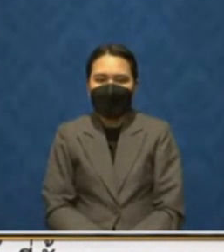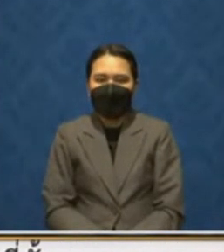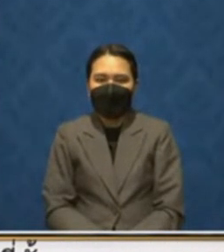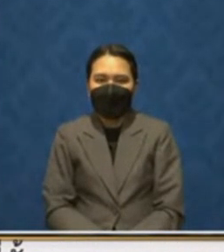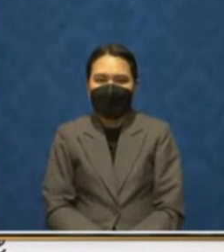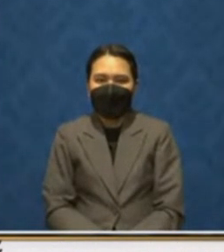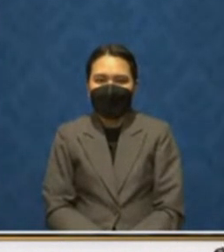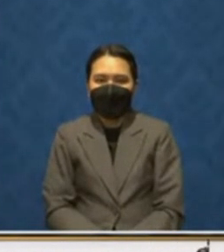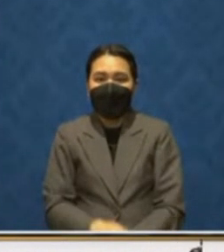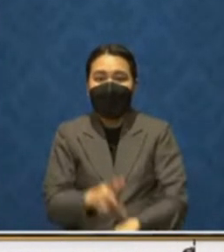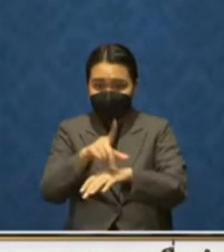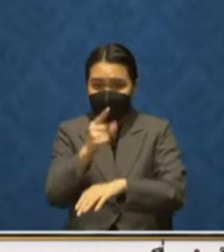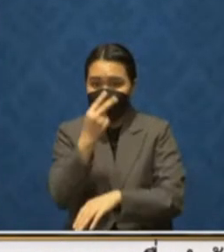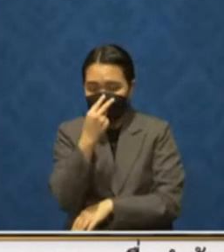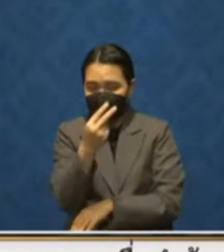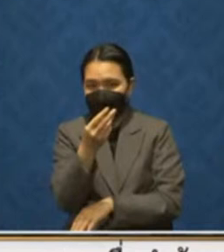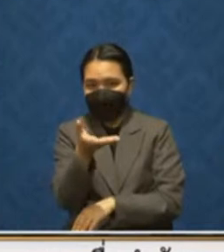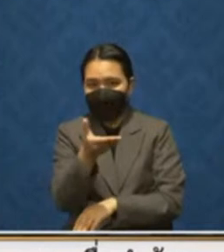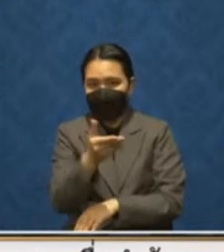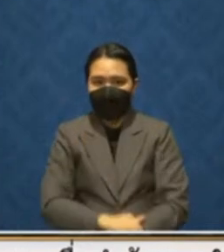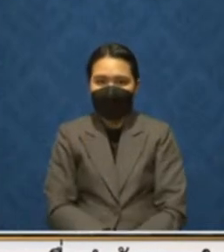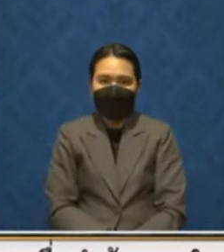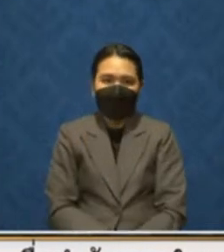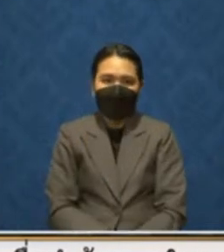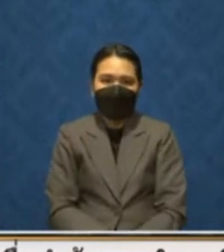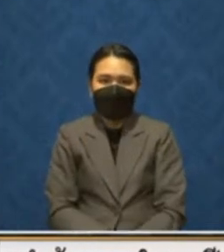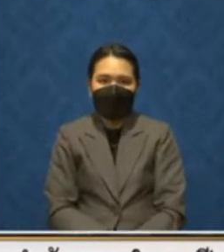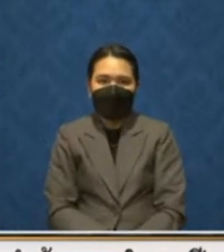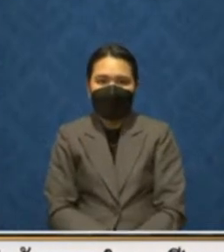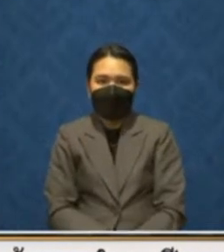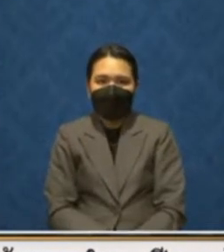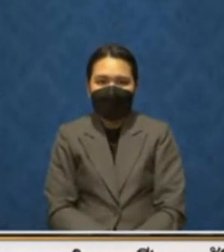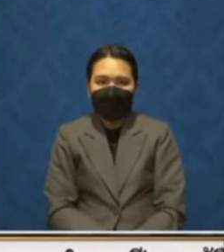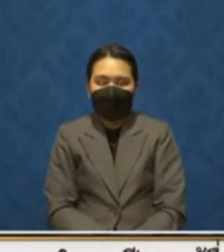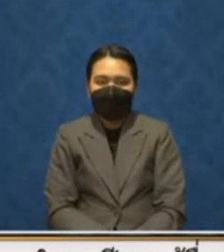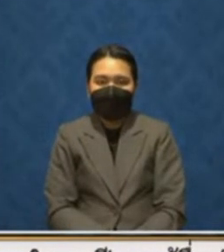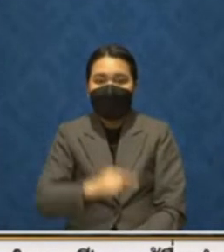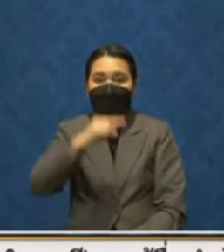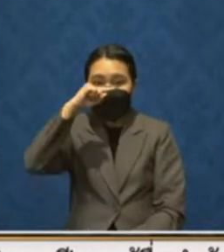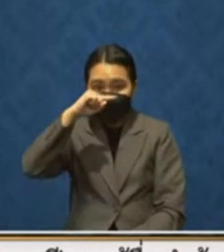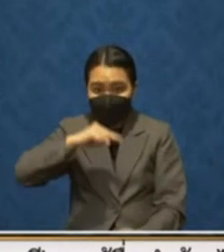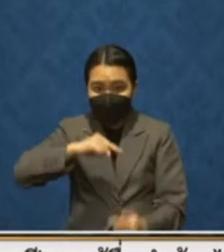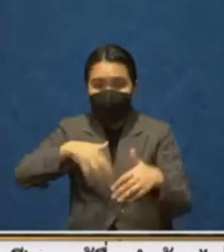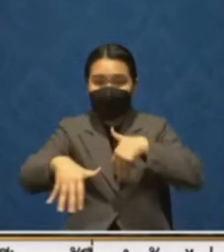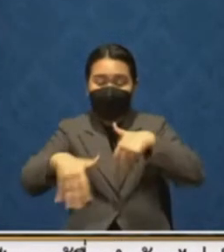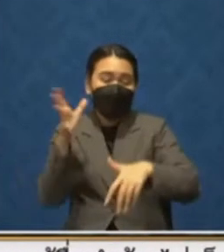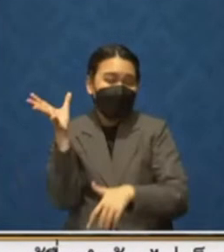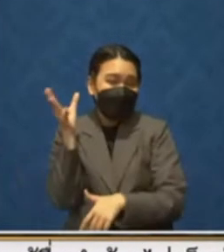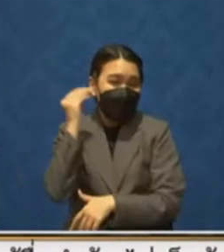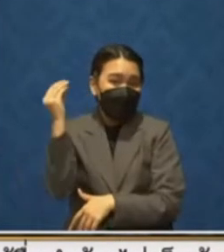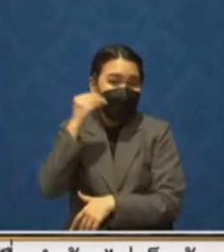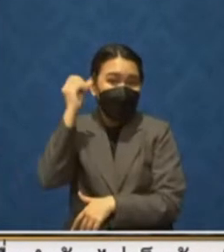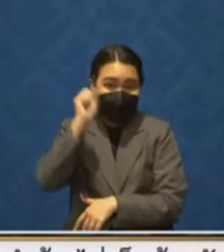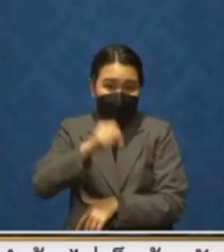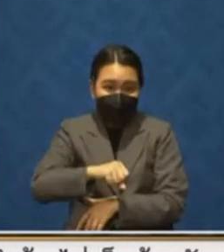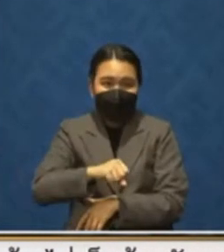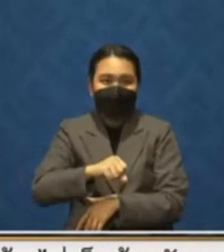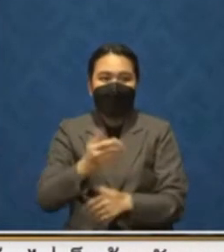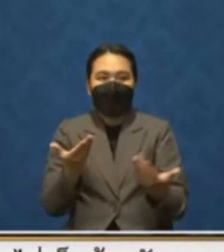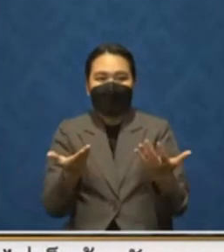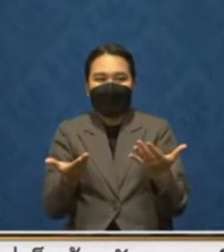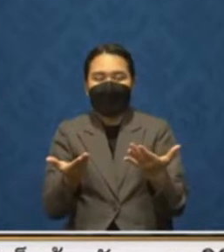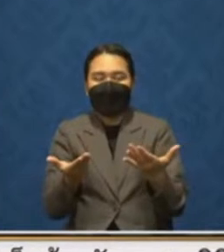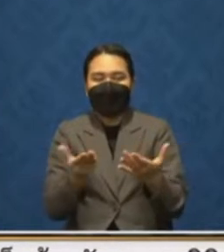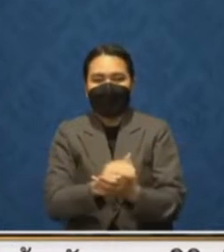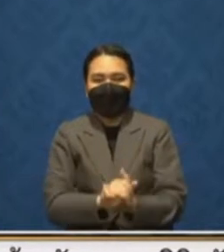ประทานดูนะไทยเราเคยได้ยินคำนี้ใช่ไหมครับโชติช่วงชัชวาลโอ้เบอร์เด็ก